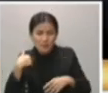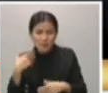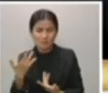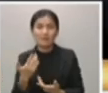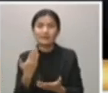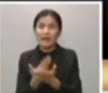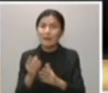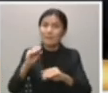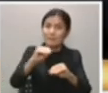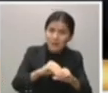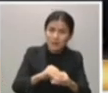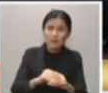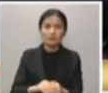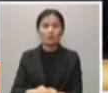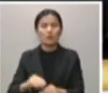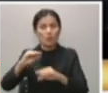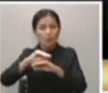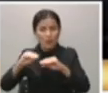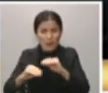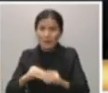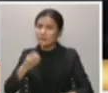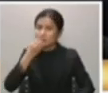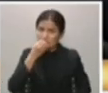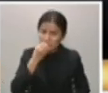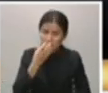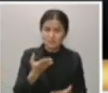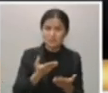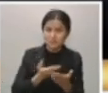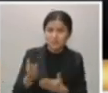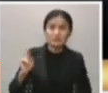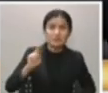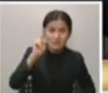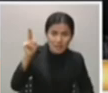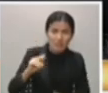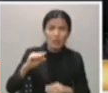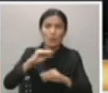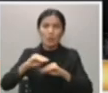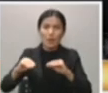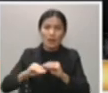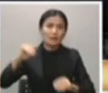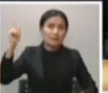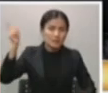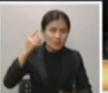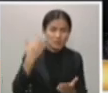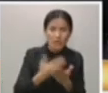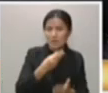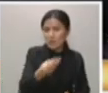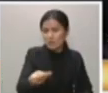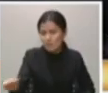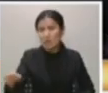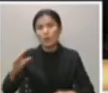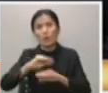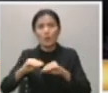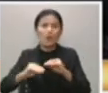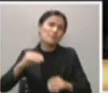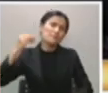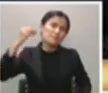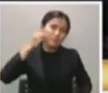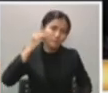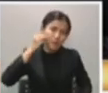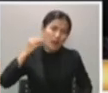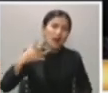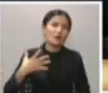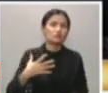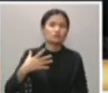ใช้เฟสต่างๆโครงการแจกเงินเที่ยวโครงการบ้านดีมีดาวเหล่านี้